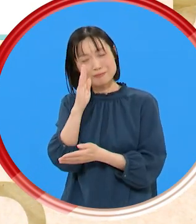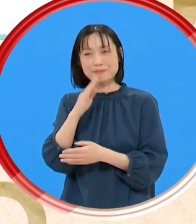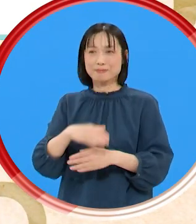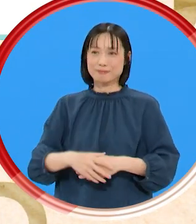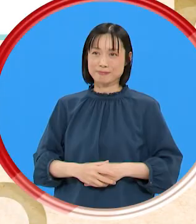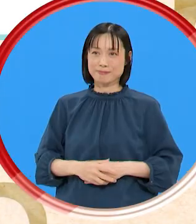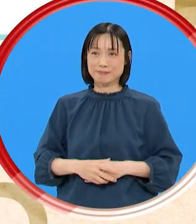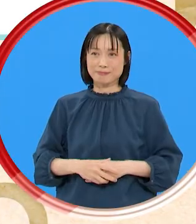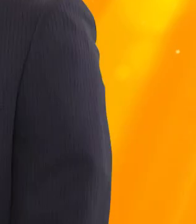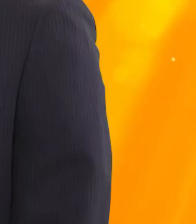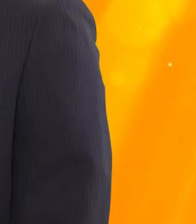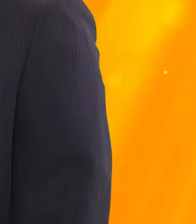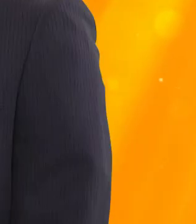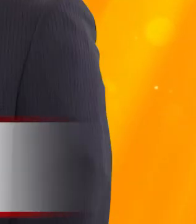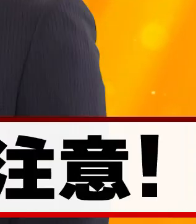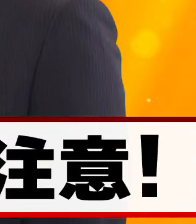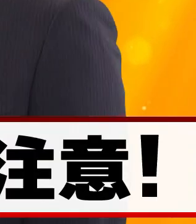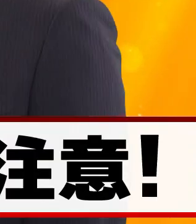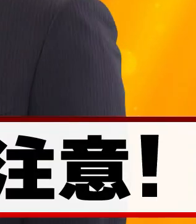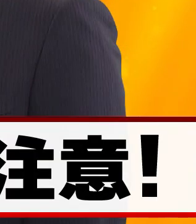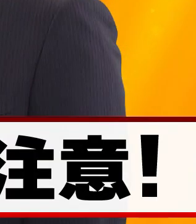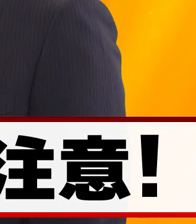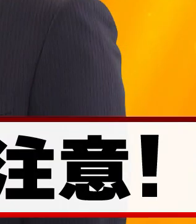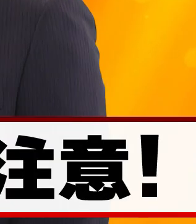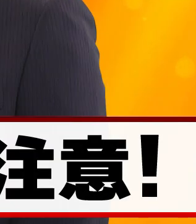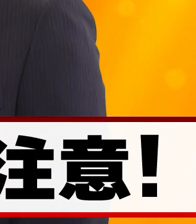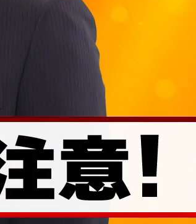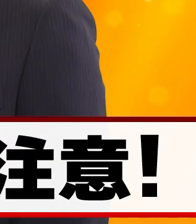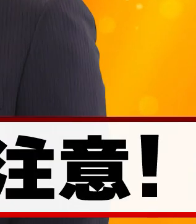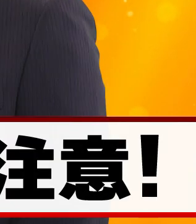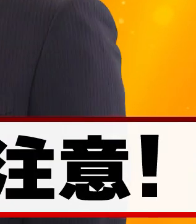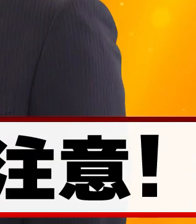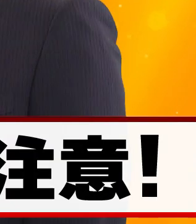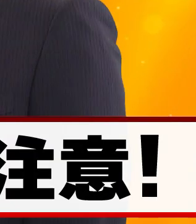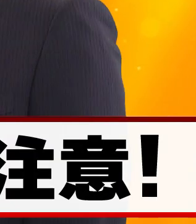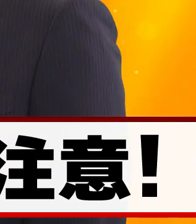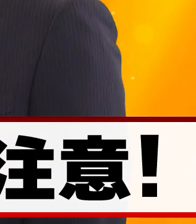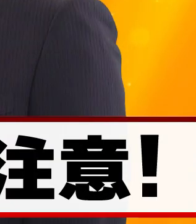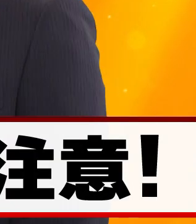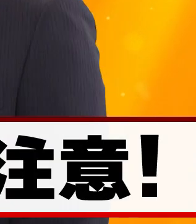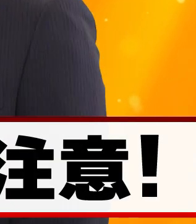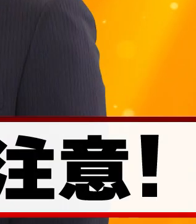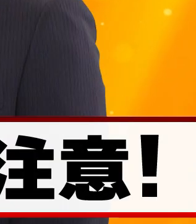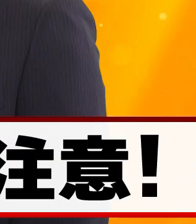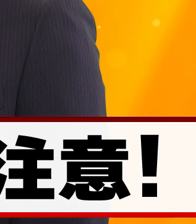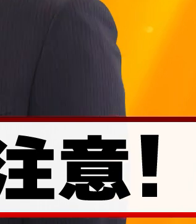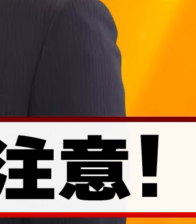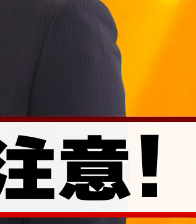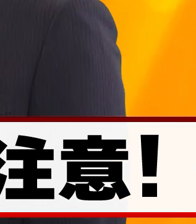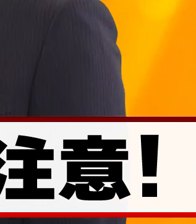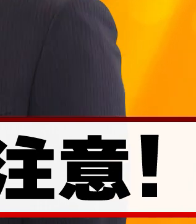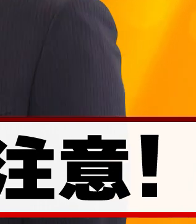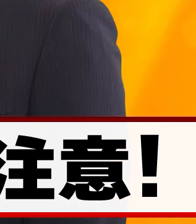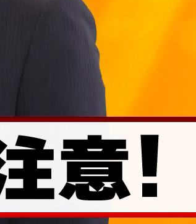してくださいね。ここをカメラで撮影するとおみくじが引けますよ。何が出